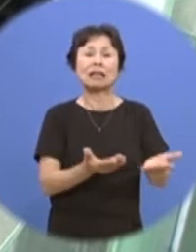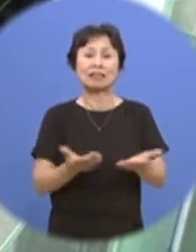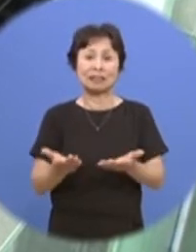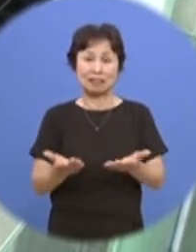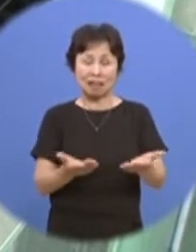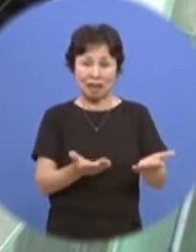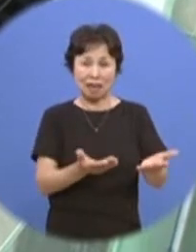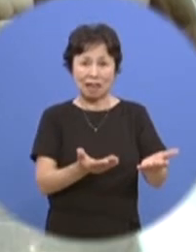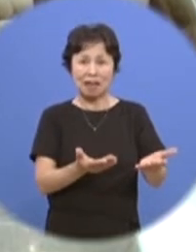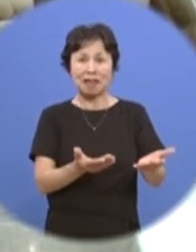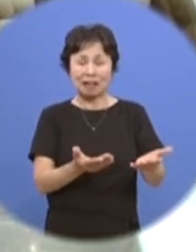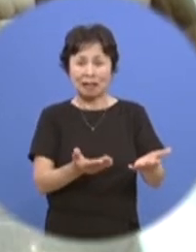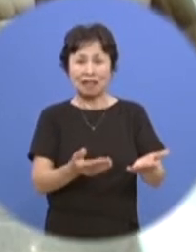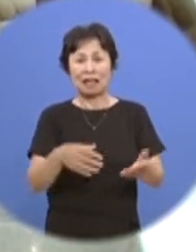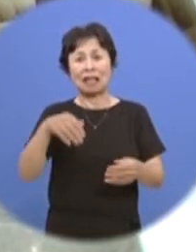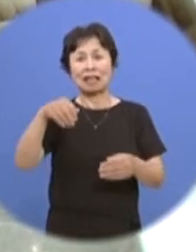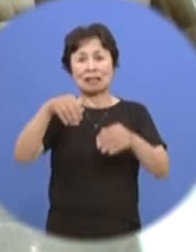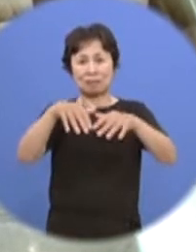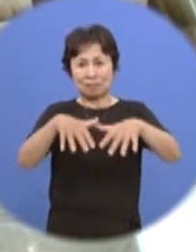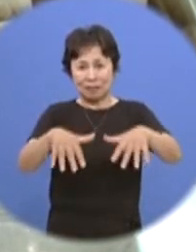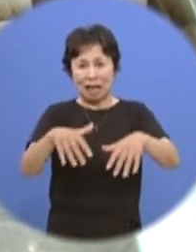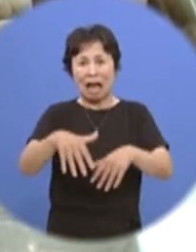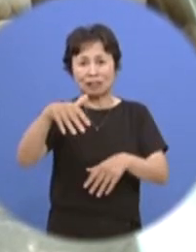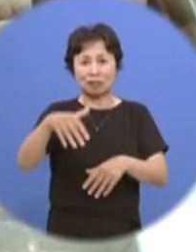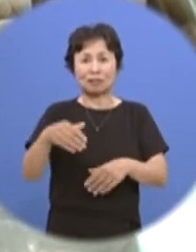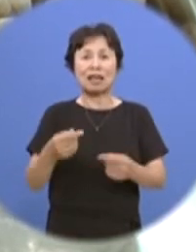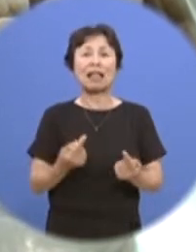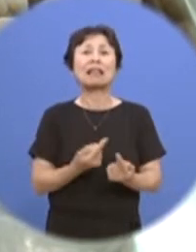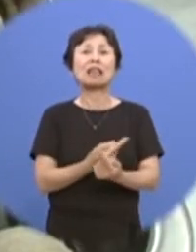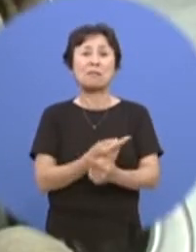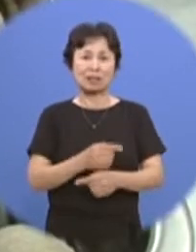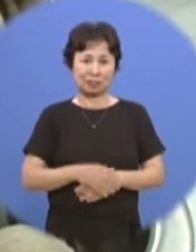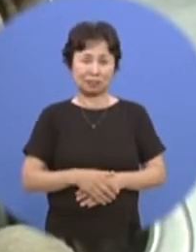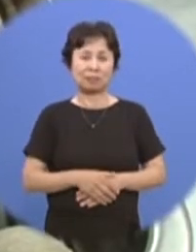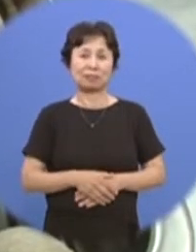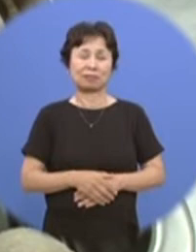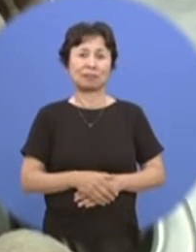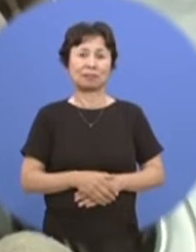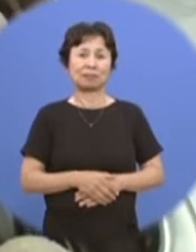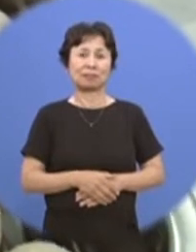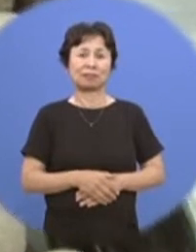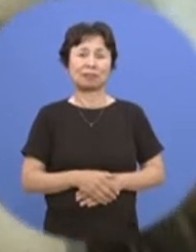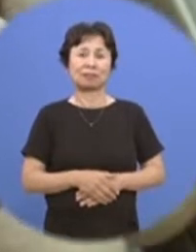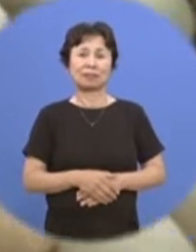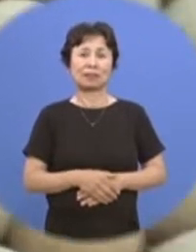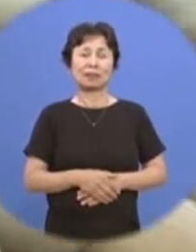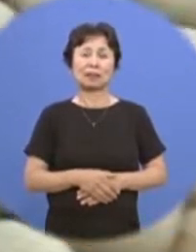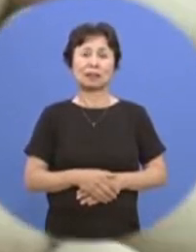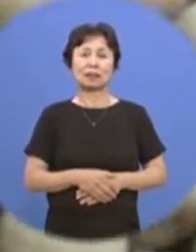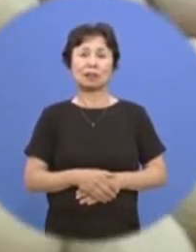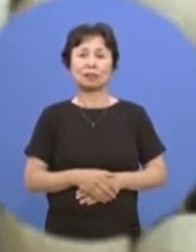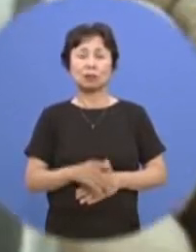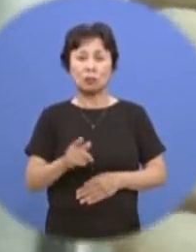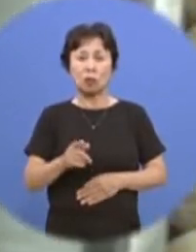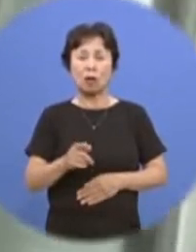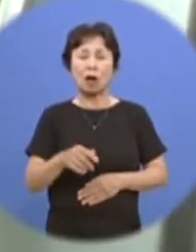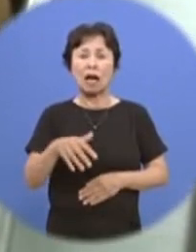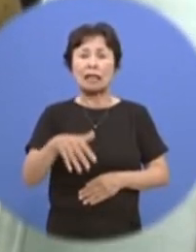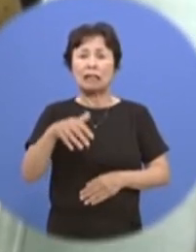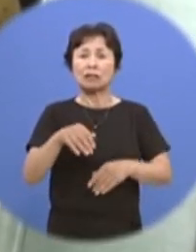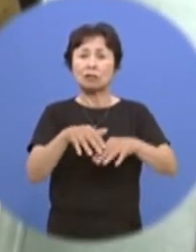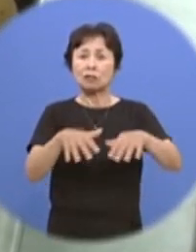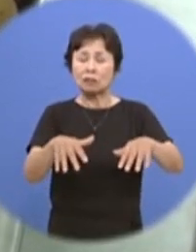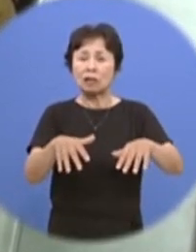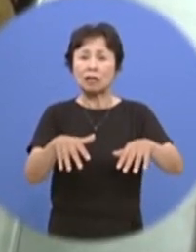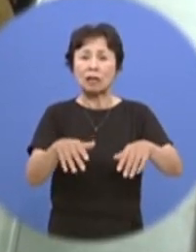的に加熱をしていくということも可能ですので、加熱処理だけではなくて食品の表面の殺菌処理とかをするのに